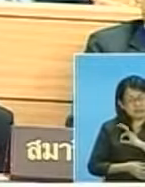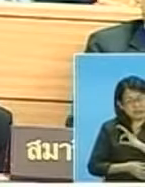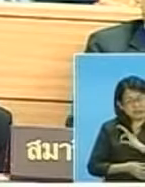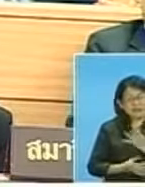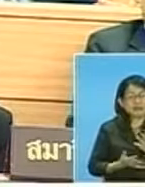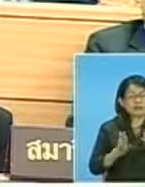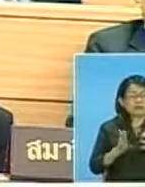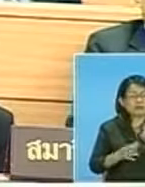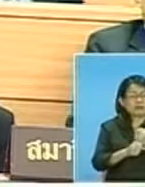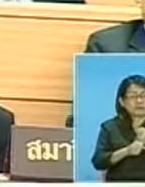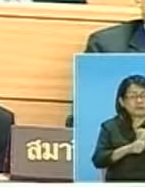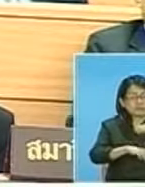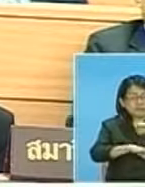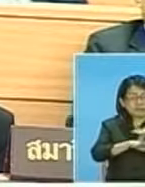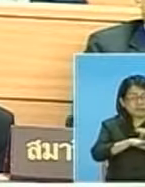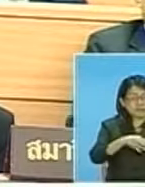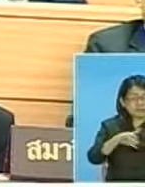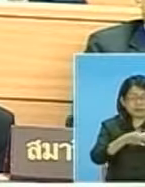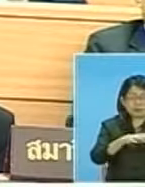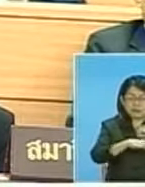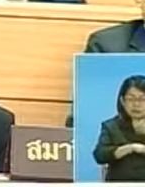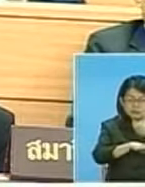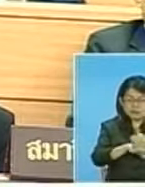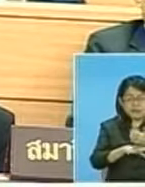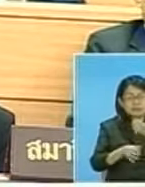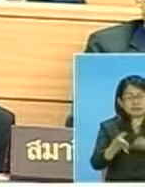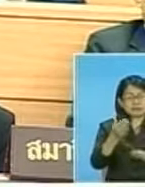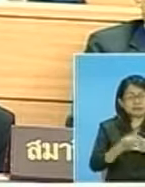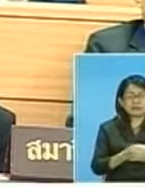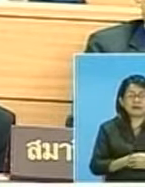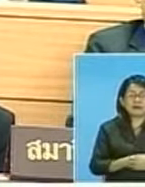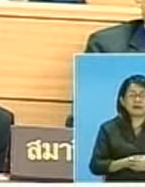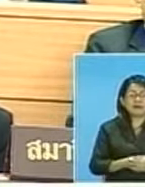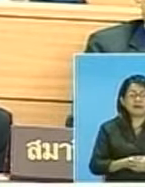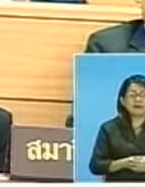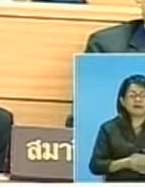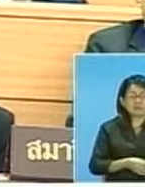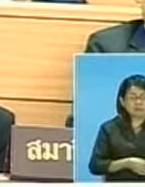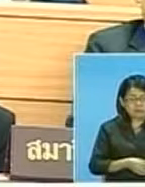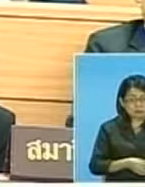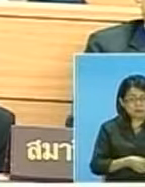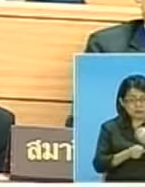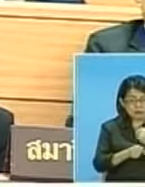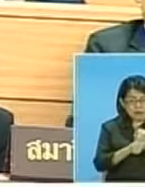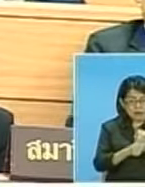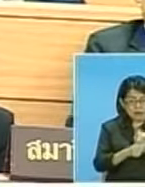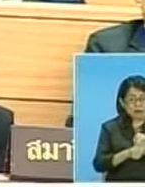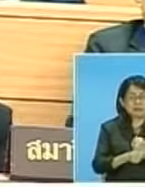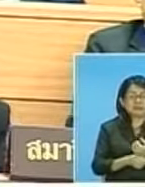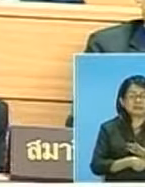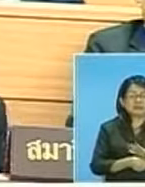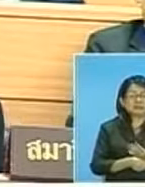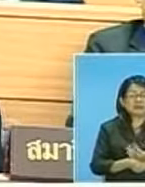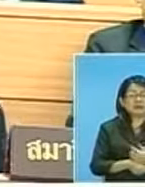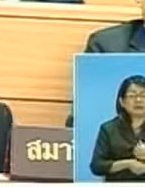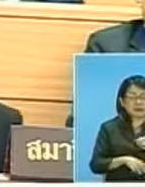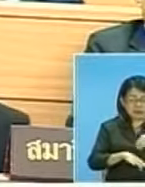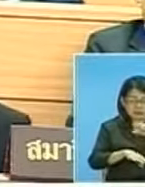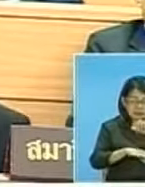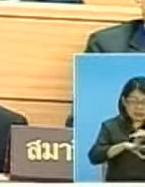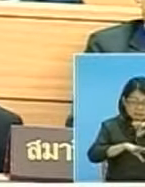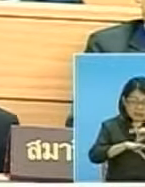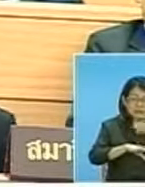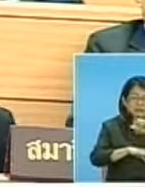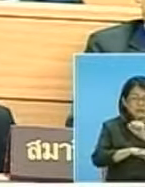การเมืองหรือเคยเป็นสมาชิกหรือเคยดำรงตำแหน่งนะแต่ว่าพ้นจากตำแหน่งมา